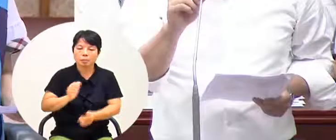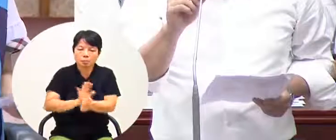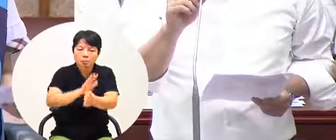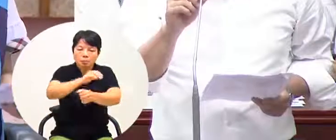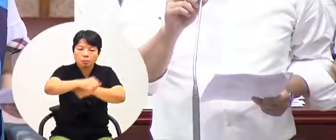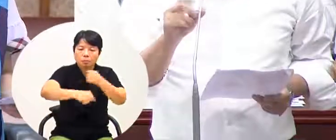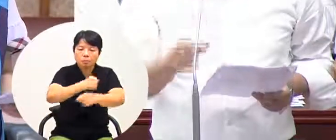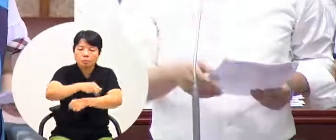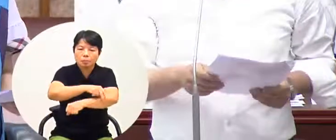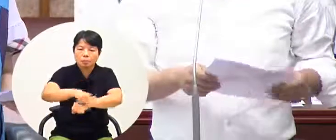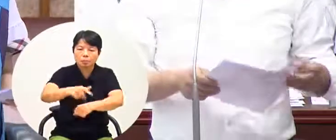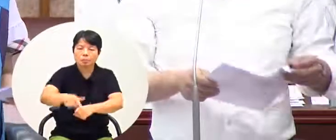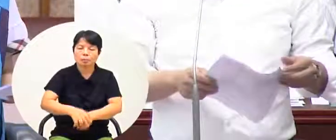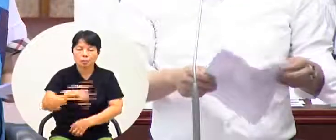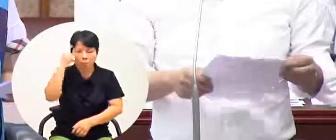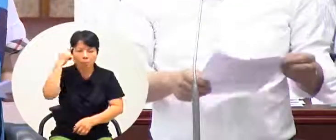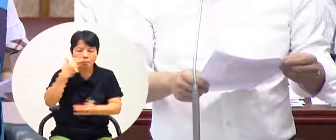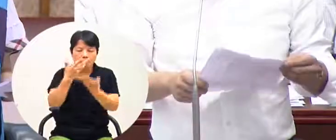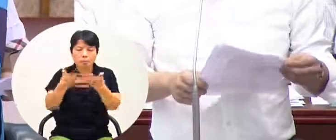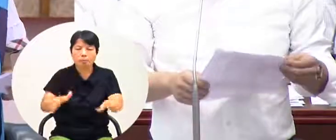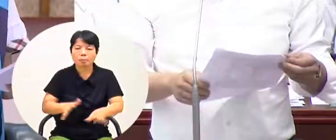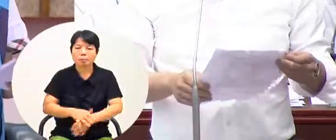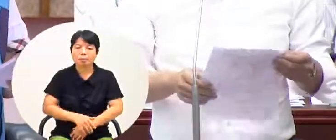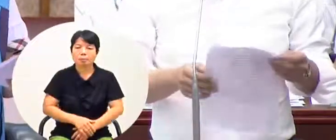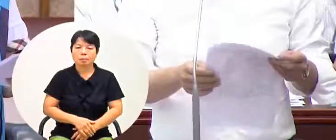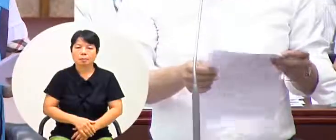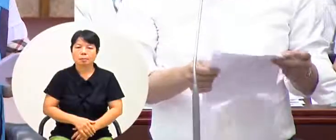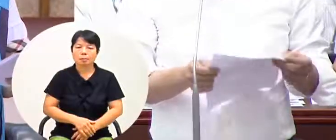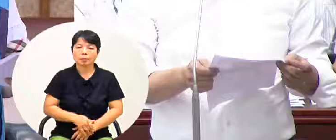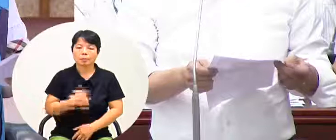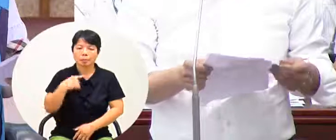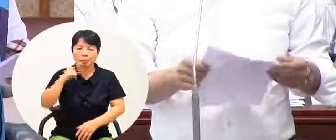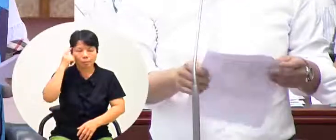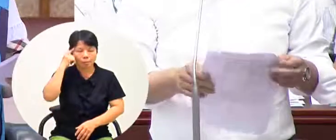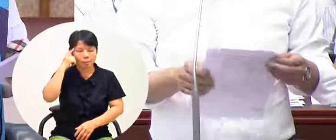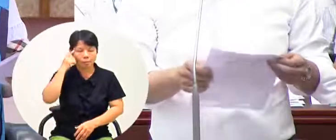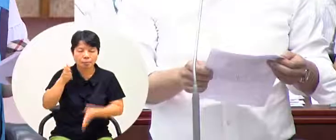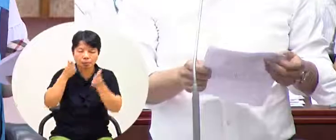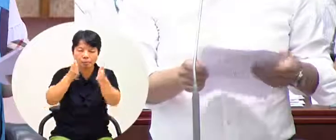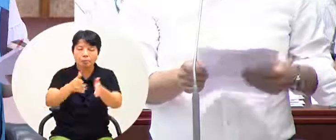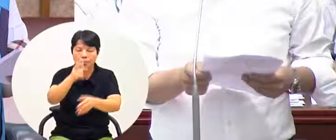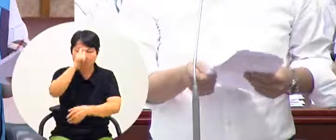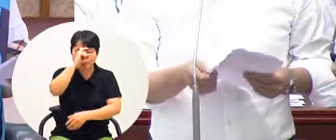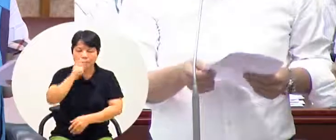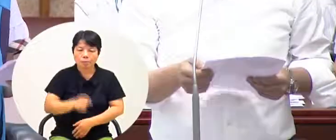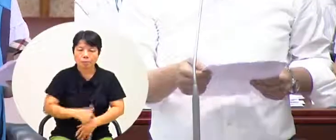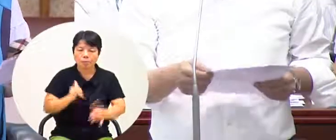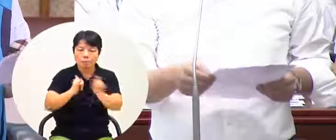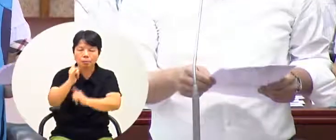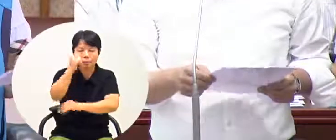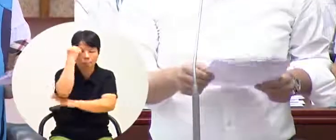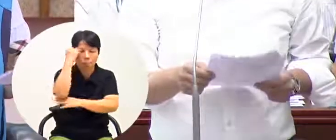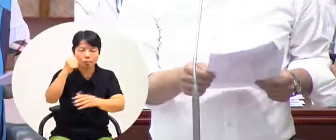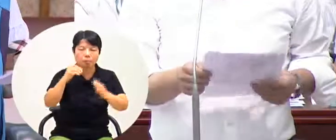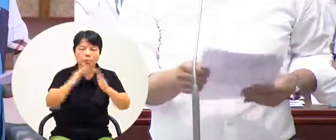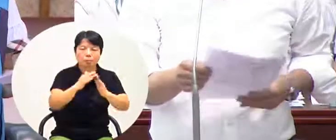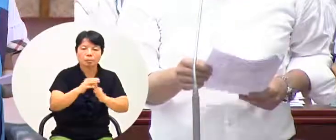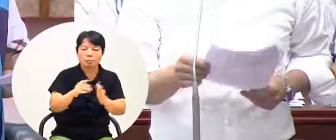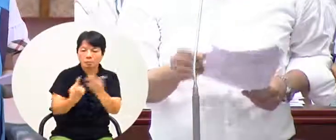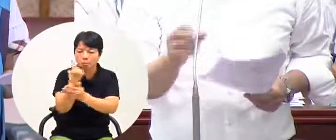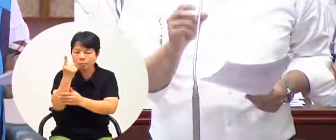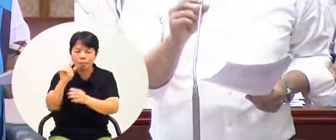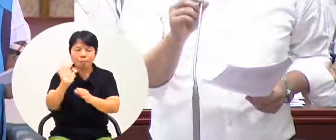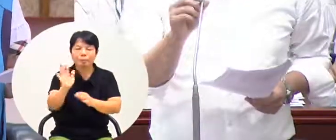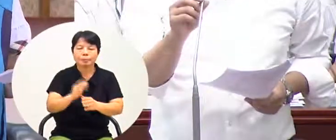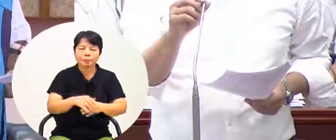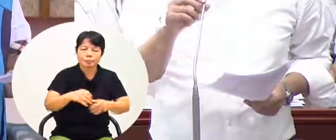多。所以我们一向的想法就是希望说，社会住宅不只是社会住宅，它可能一个社会住宅的一个开发案也好，它能